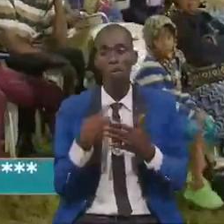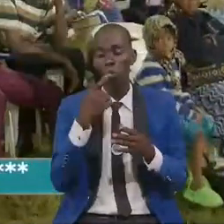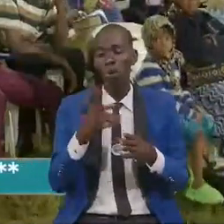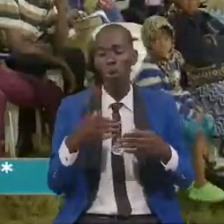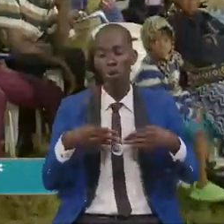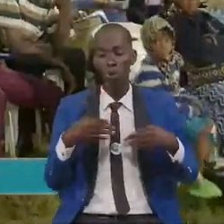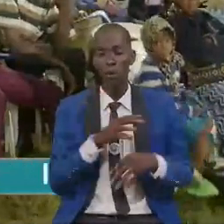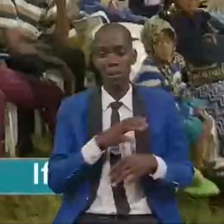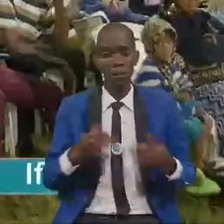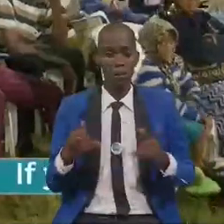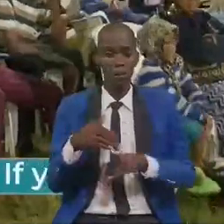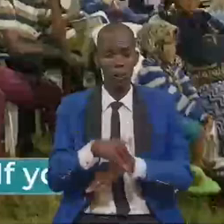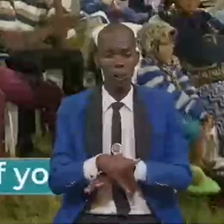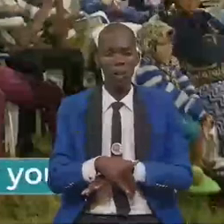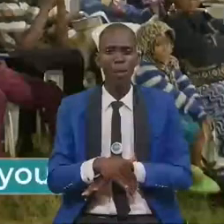autres